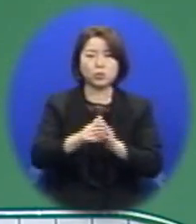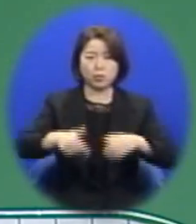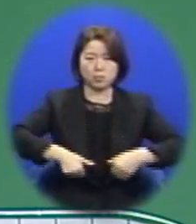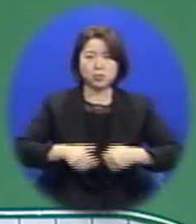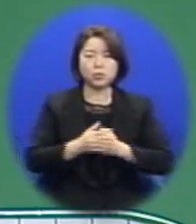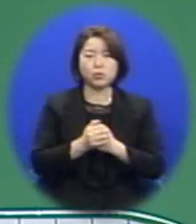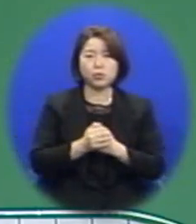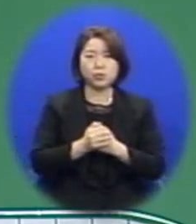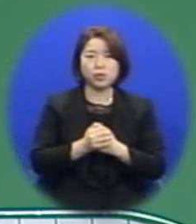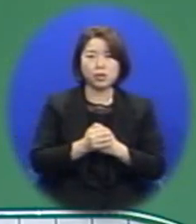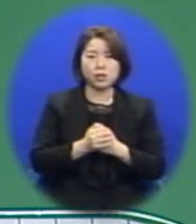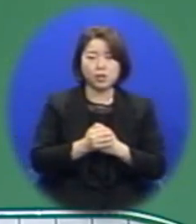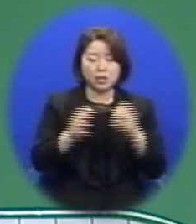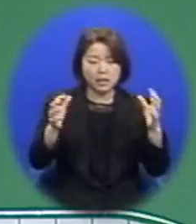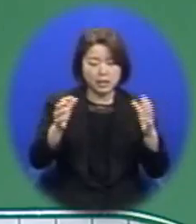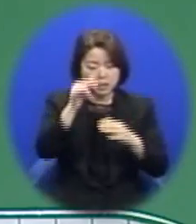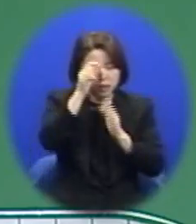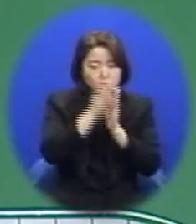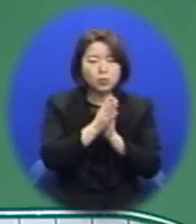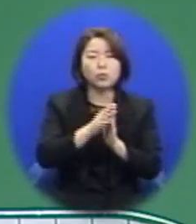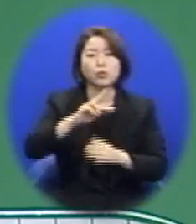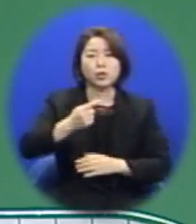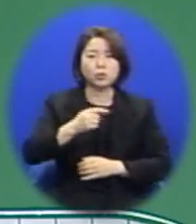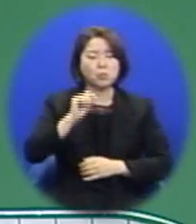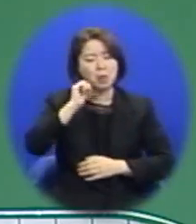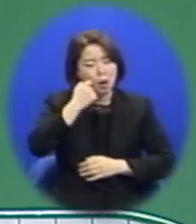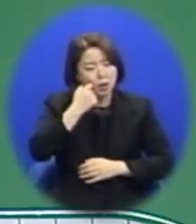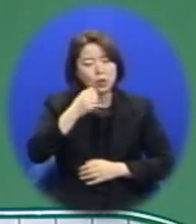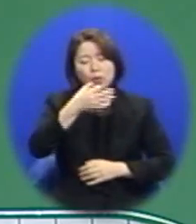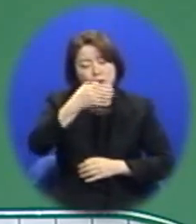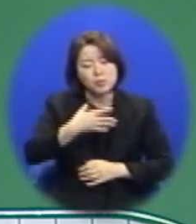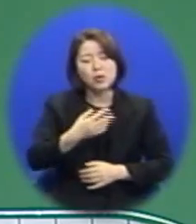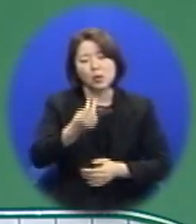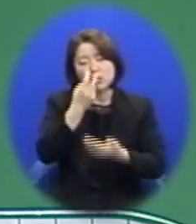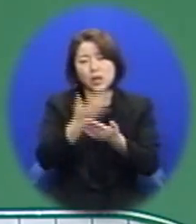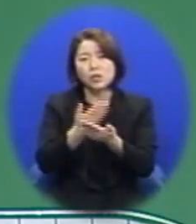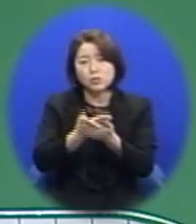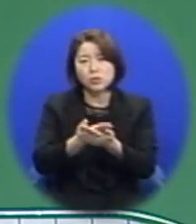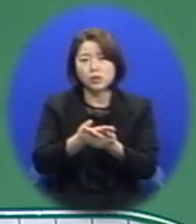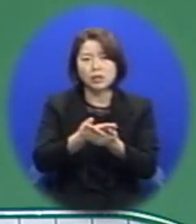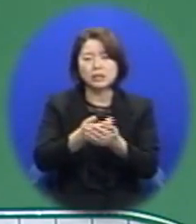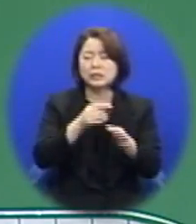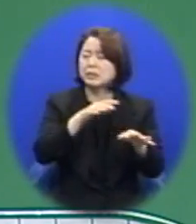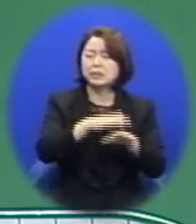해도 하나님 어려워요, 힘들어요, 살려주세요 이렇게만 기도하면 안 됩니다.